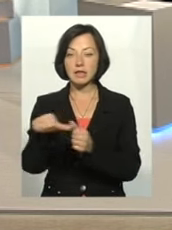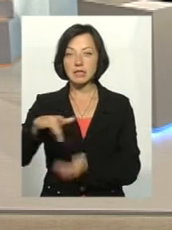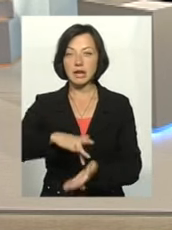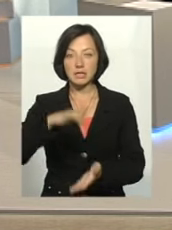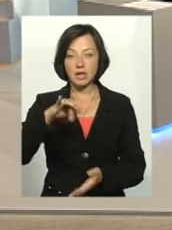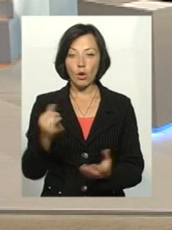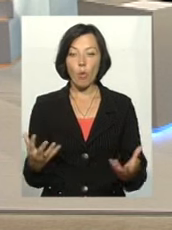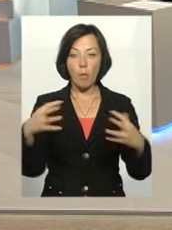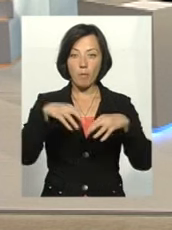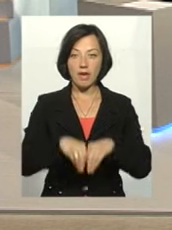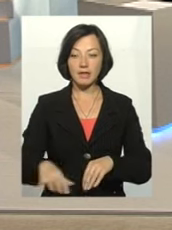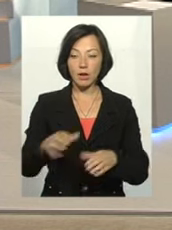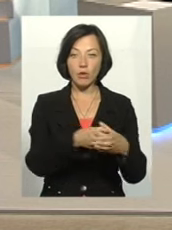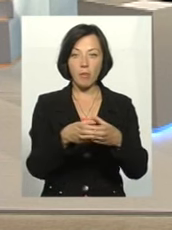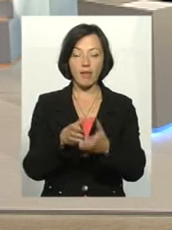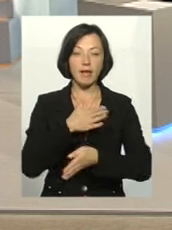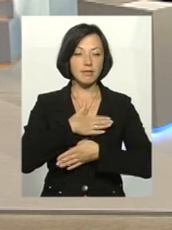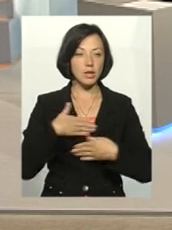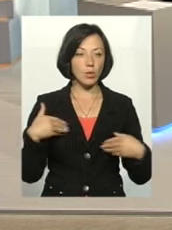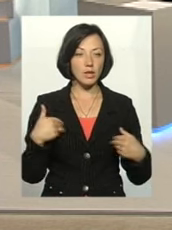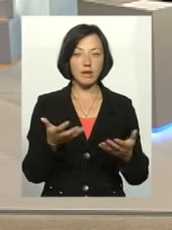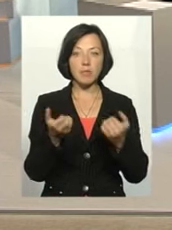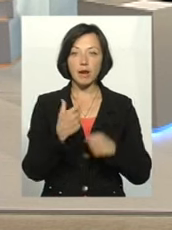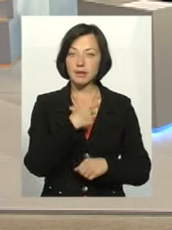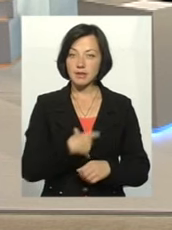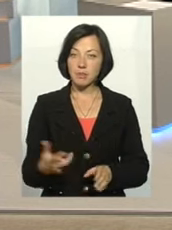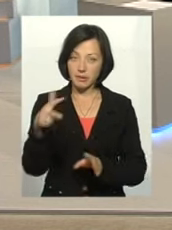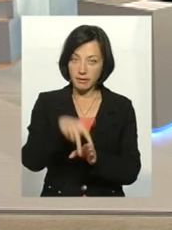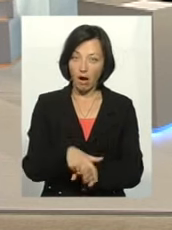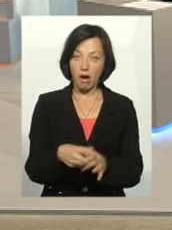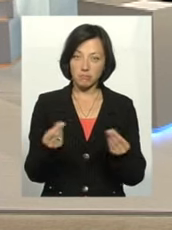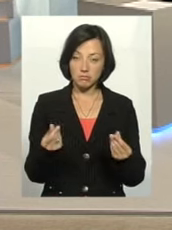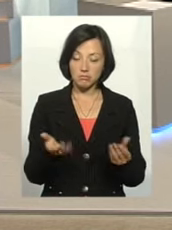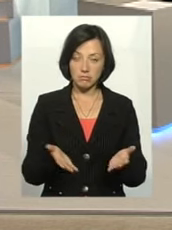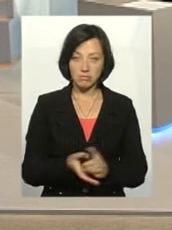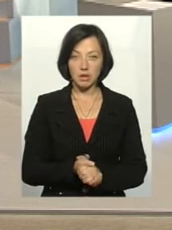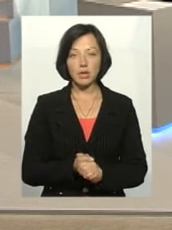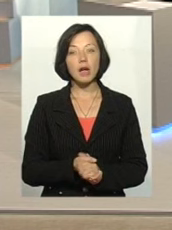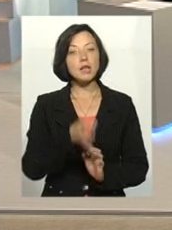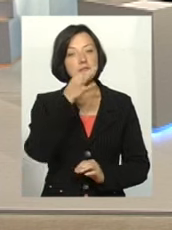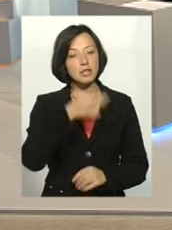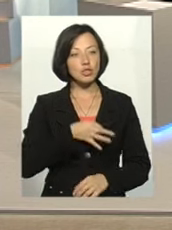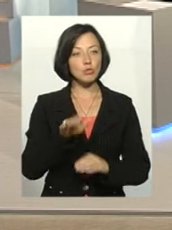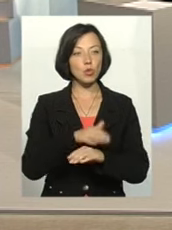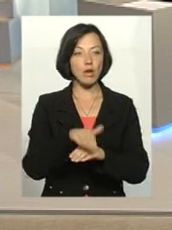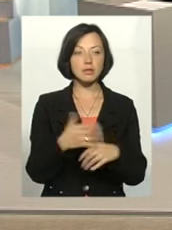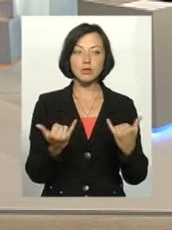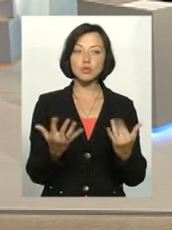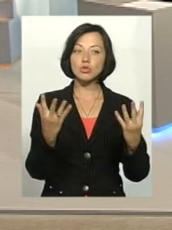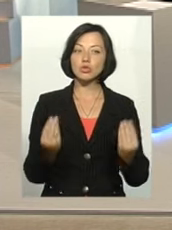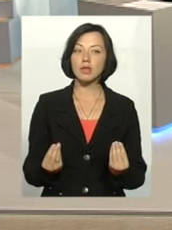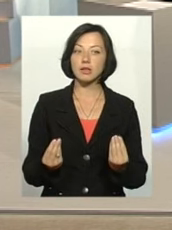угу. І об'єднані тергромади не захотіли брати на себе такий тягар. Скажіть, будь ласка, на сьогоднішній